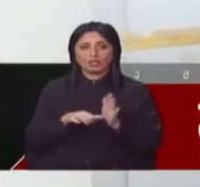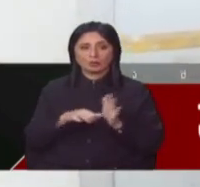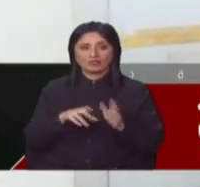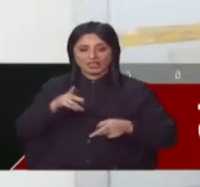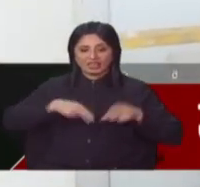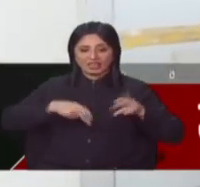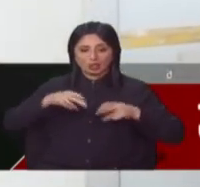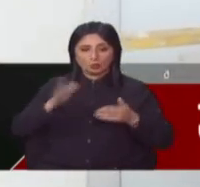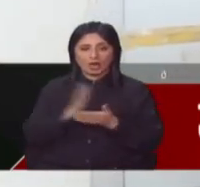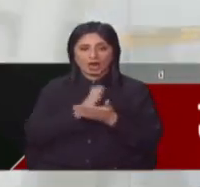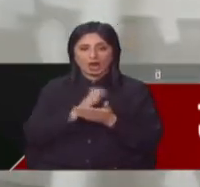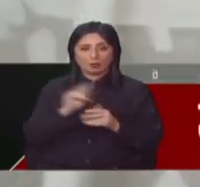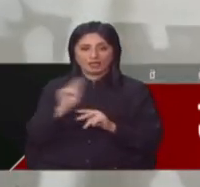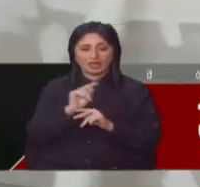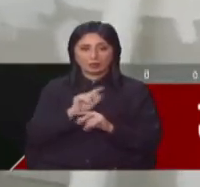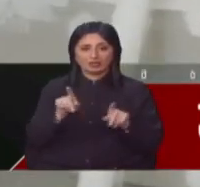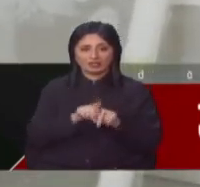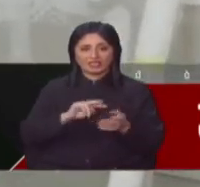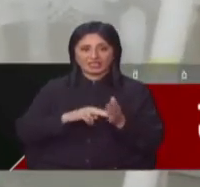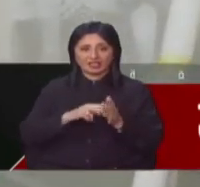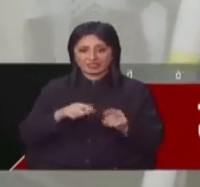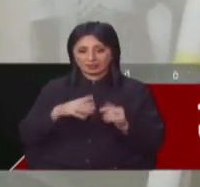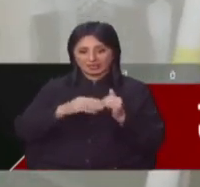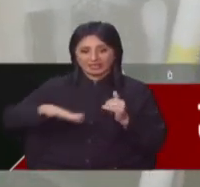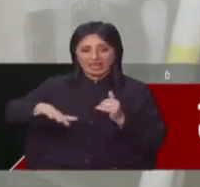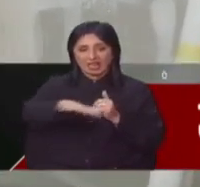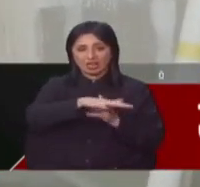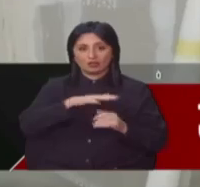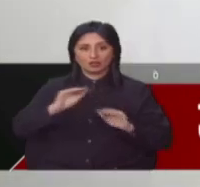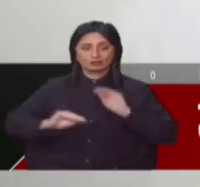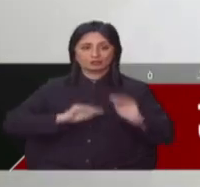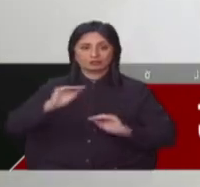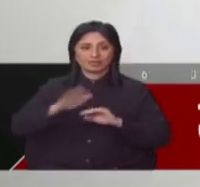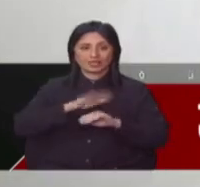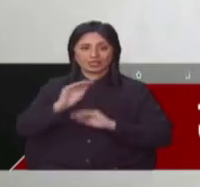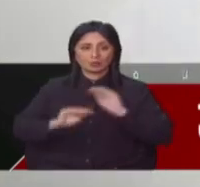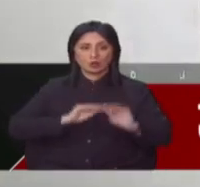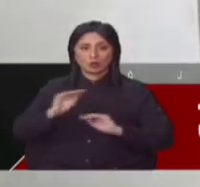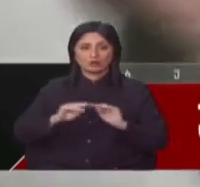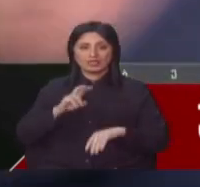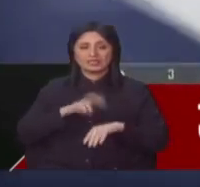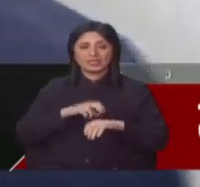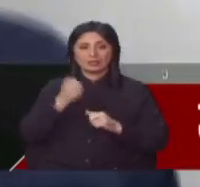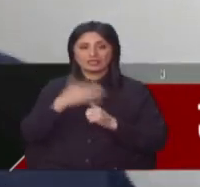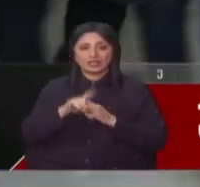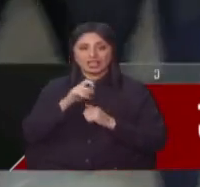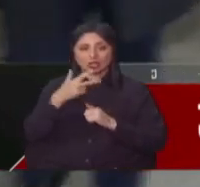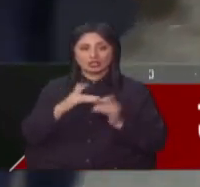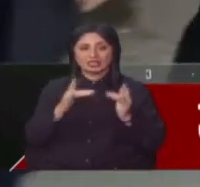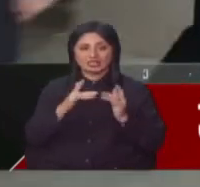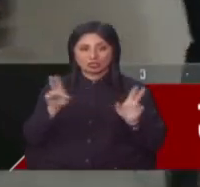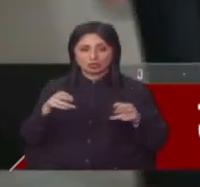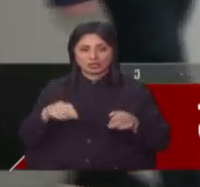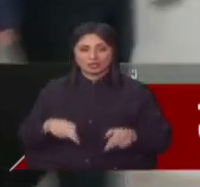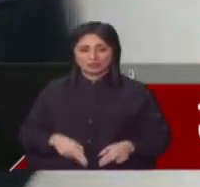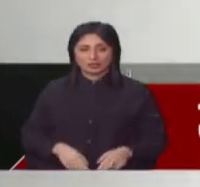da kirurgiuli ganqopilebebi remontdeba asevi igigneba mimdebare territoriisa da gari infrastrukturis ketilmoqoba samedicino tsentri 130 satsolzea